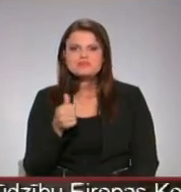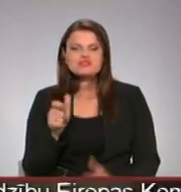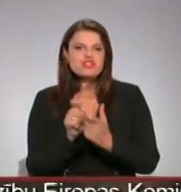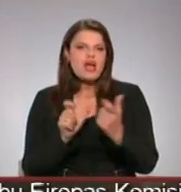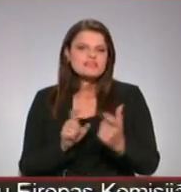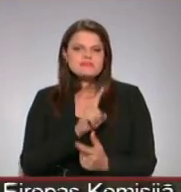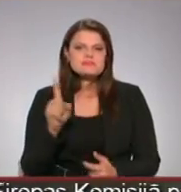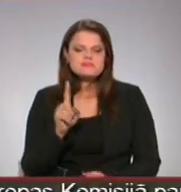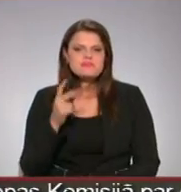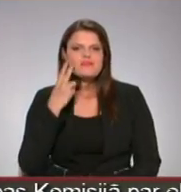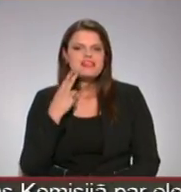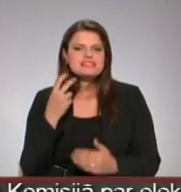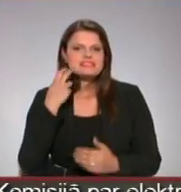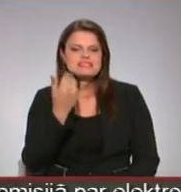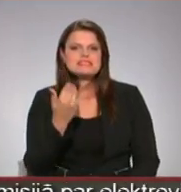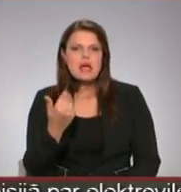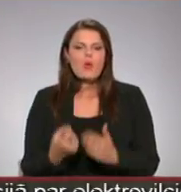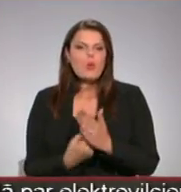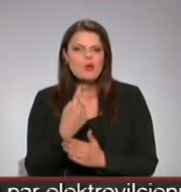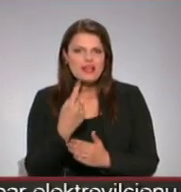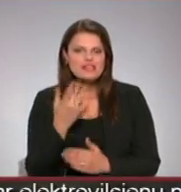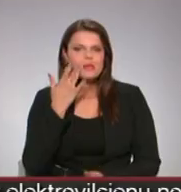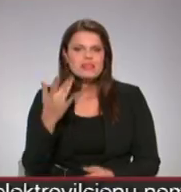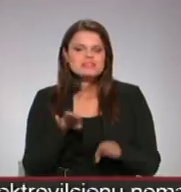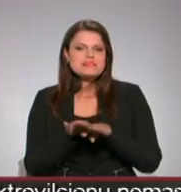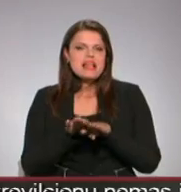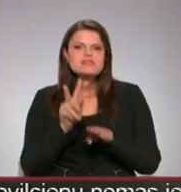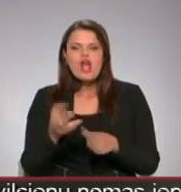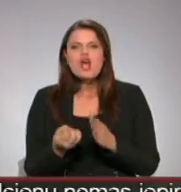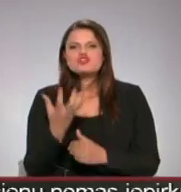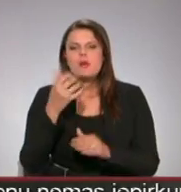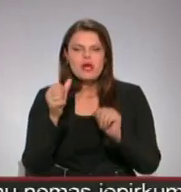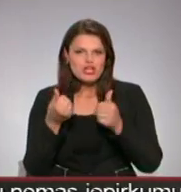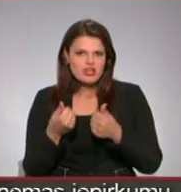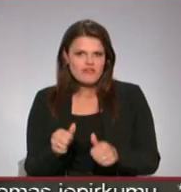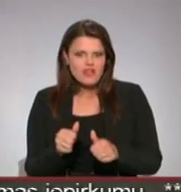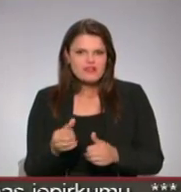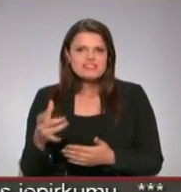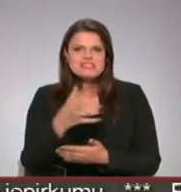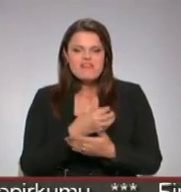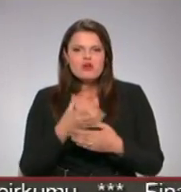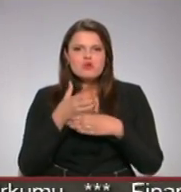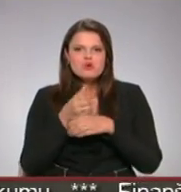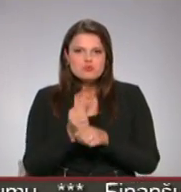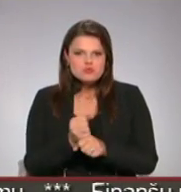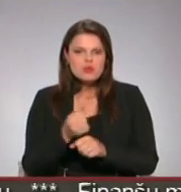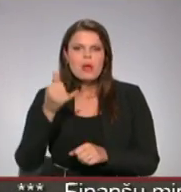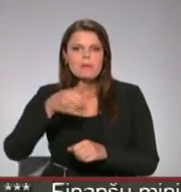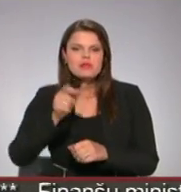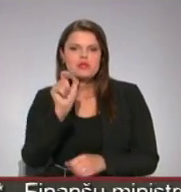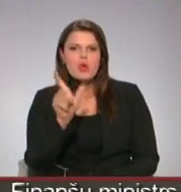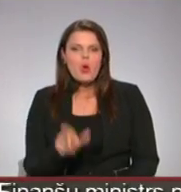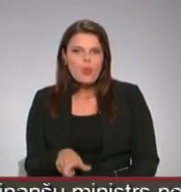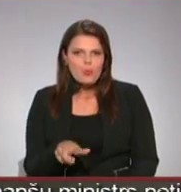Ervina vecāku radīta sīkumos. Viņš to neatklāja, bet princips ir līdzīgs kā šampanieša ražošanā. Savāktā sula tiek pildīta pudelēs un ar